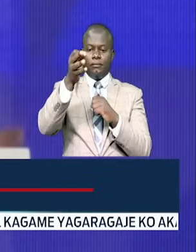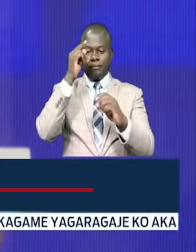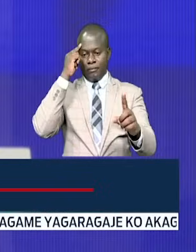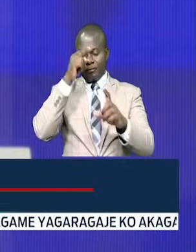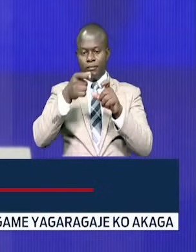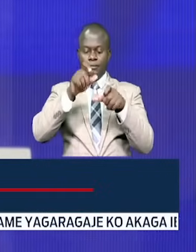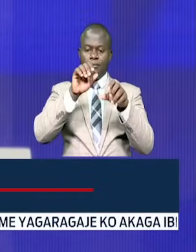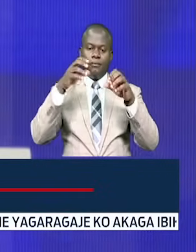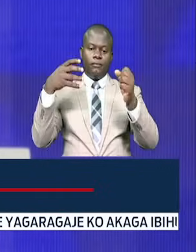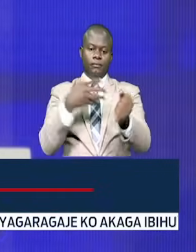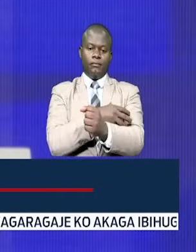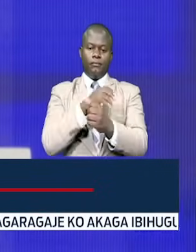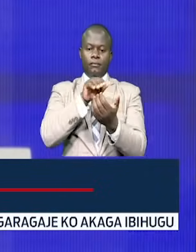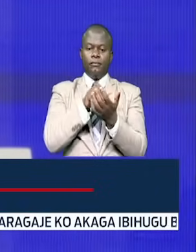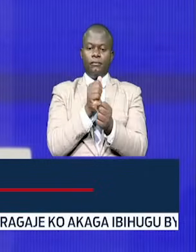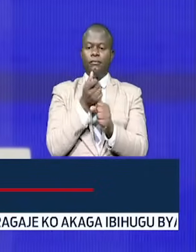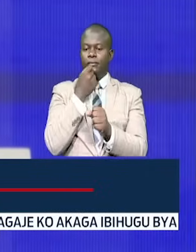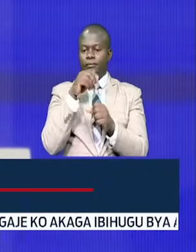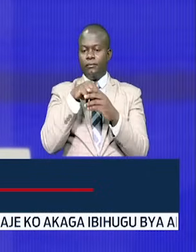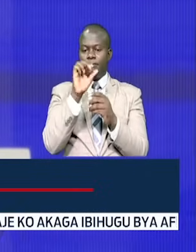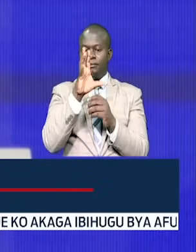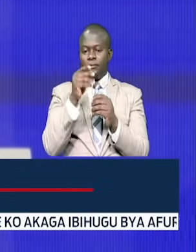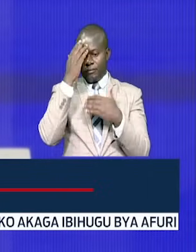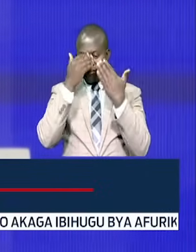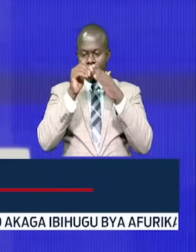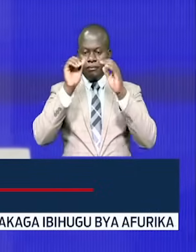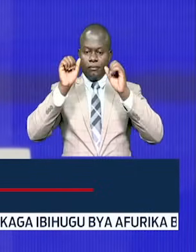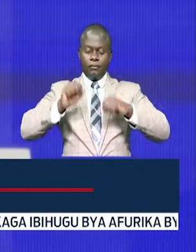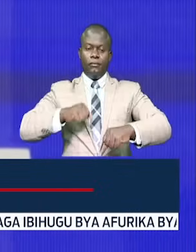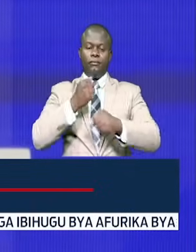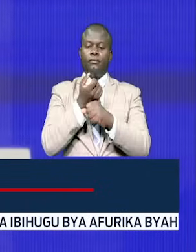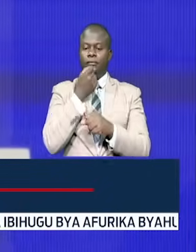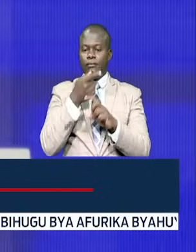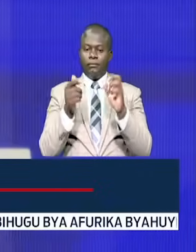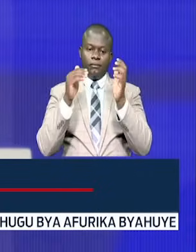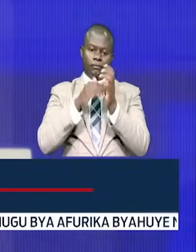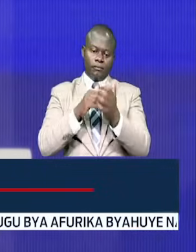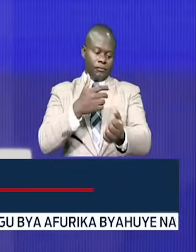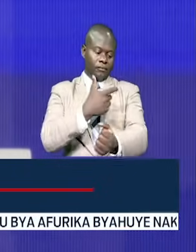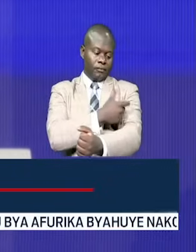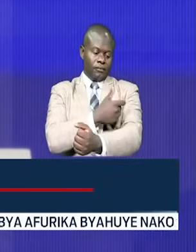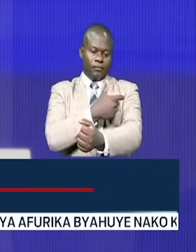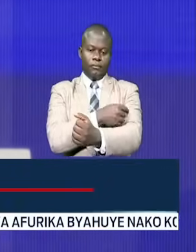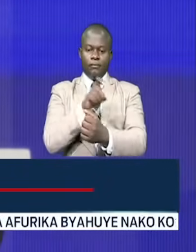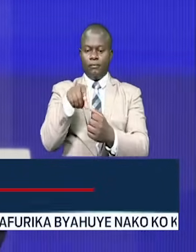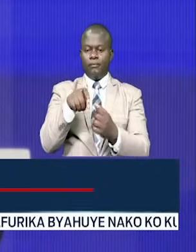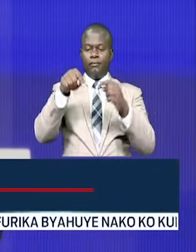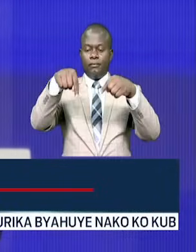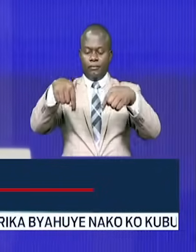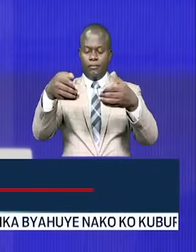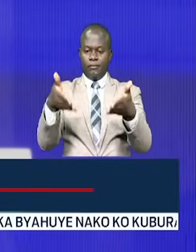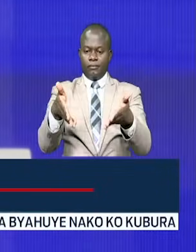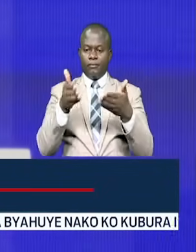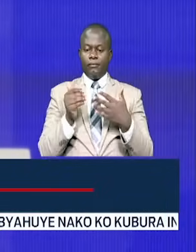ubushobozi bw'ibigo bikora imiti kuri uyu mugabane kugira ngo bishobore gukora imiti ndetse n'inkingo zikenewe kuri uyu mugabane.